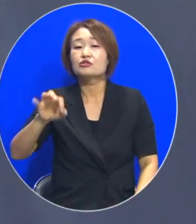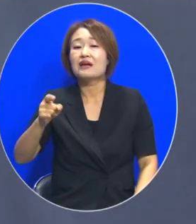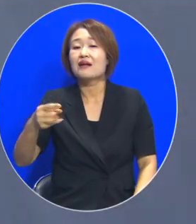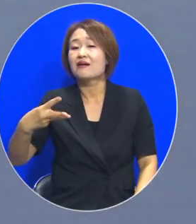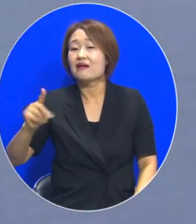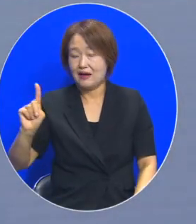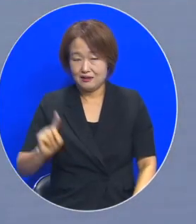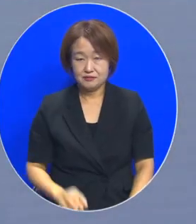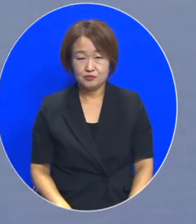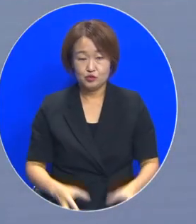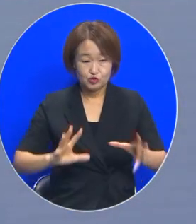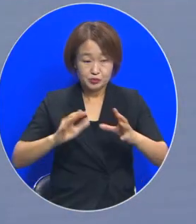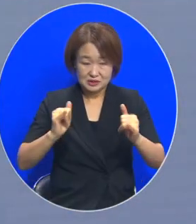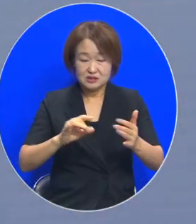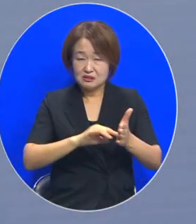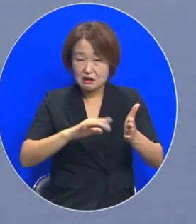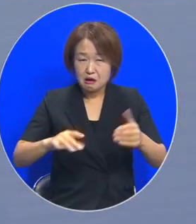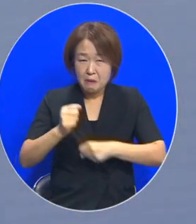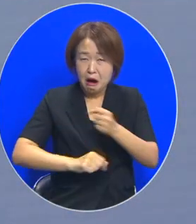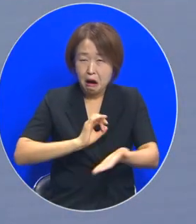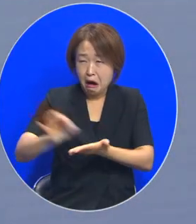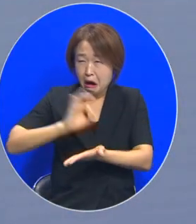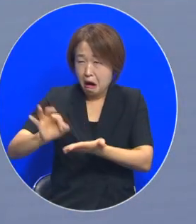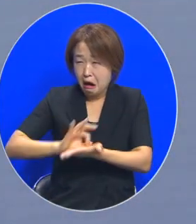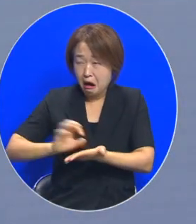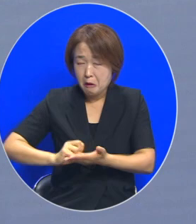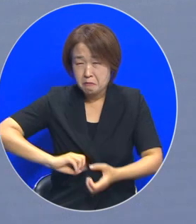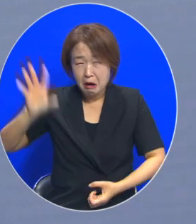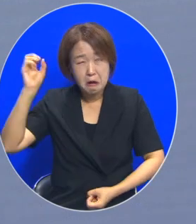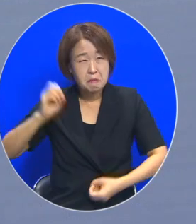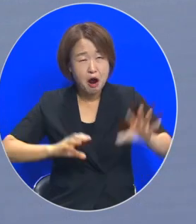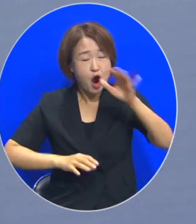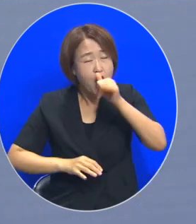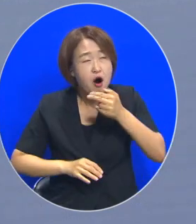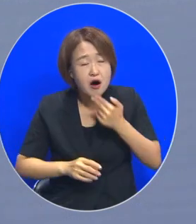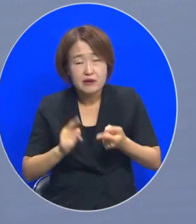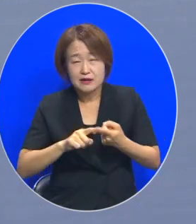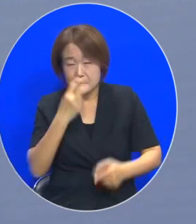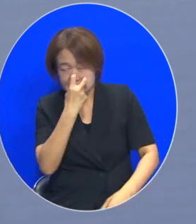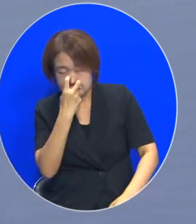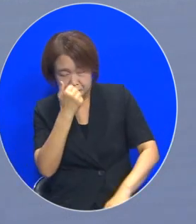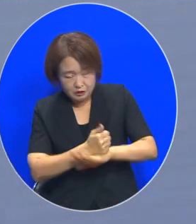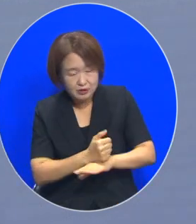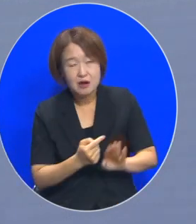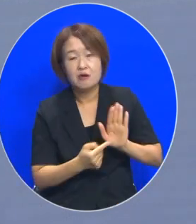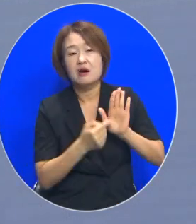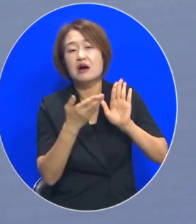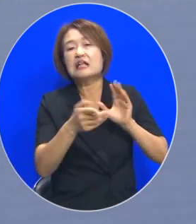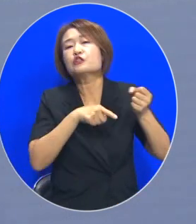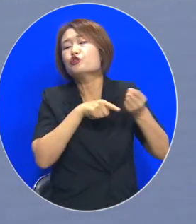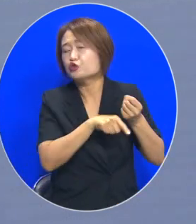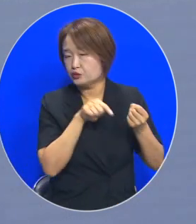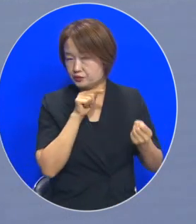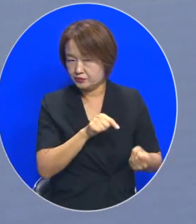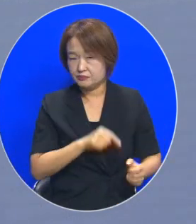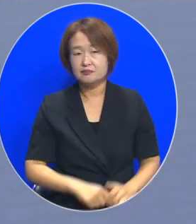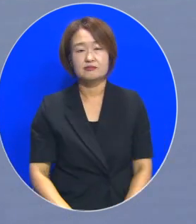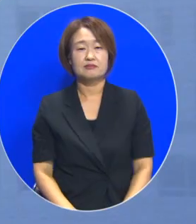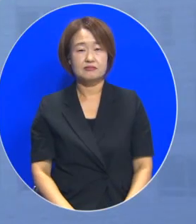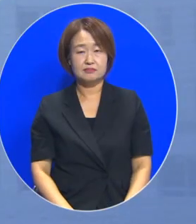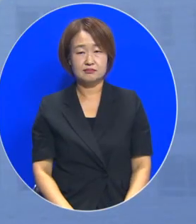정부가 국민 세금이 허투루 쓰이는 곳은 없는지 들여다보고 그 결과를 국민에게 공개한 이유가 바로 여기에